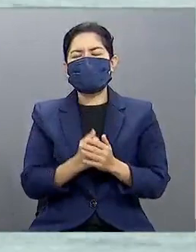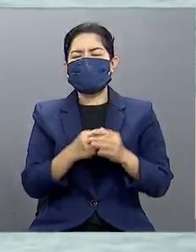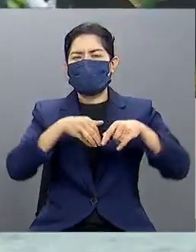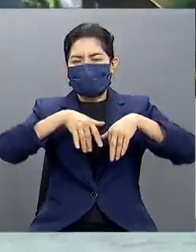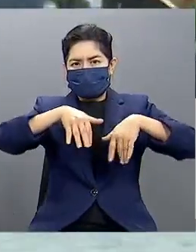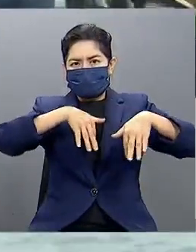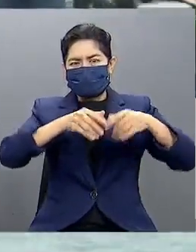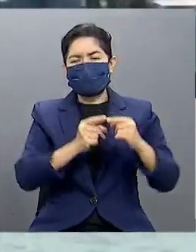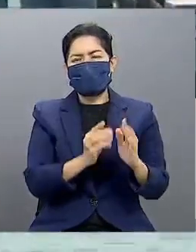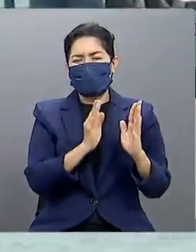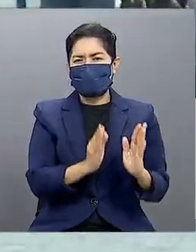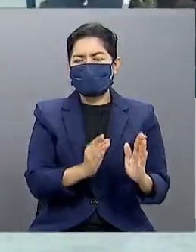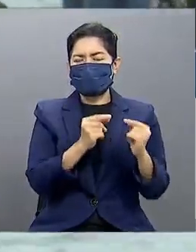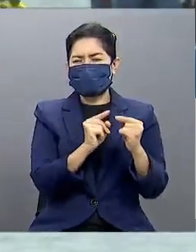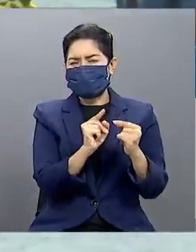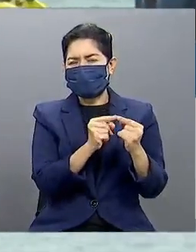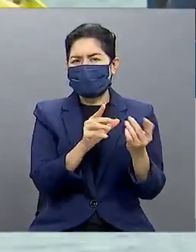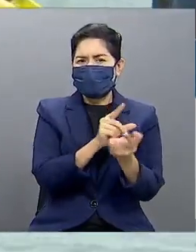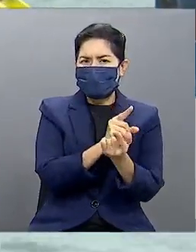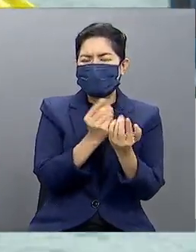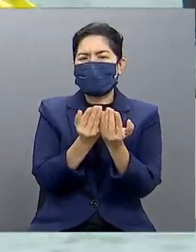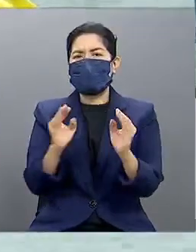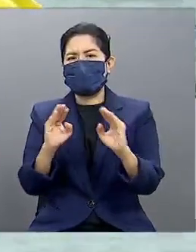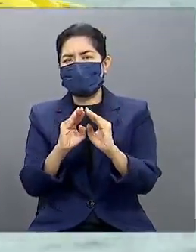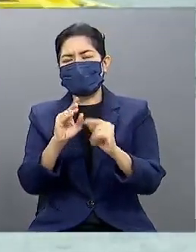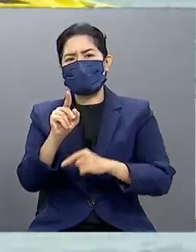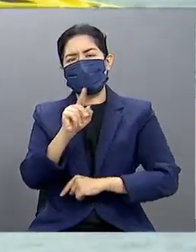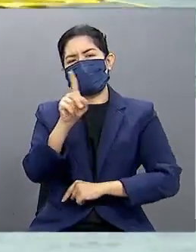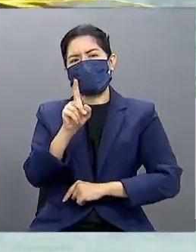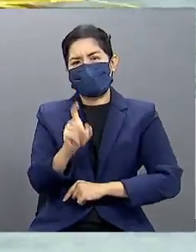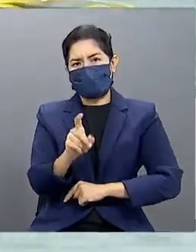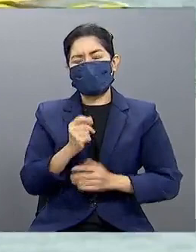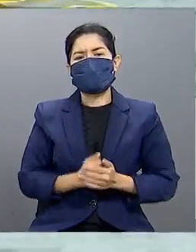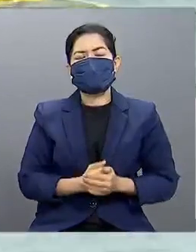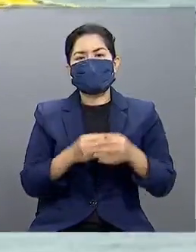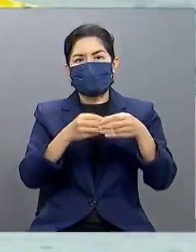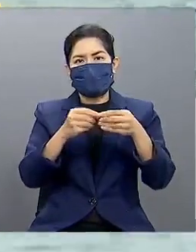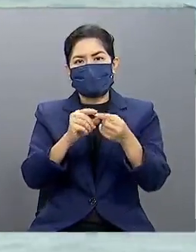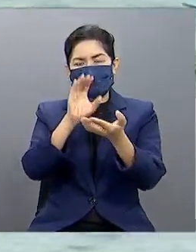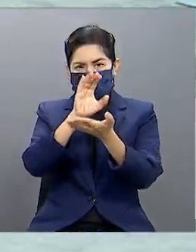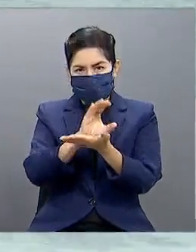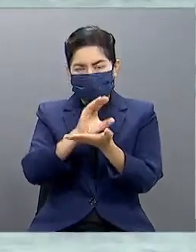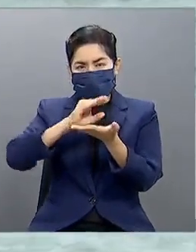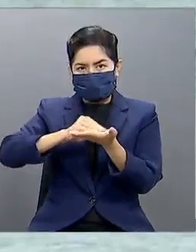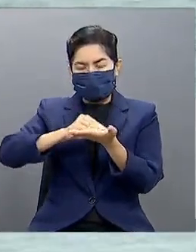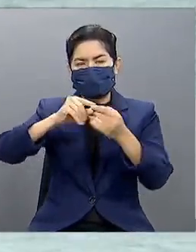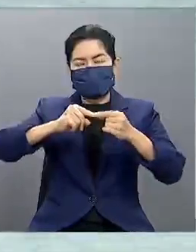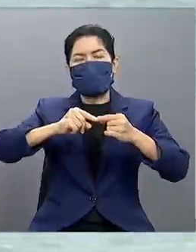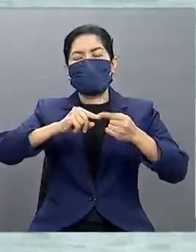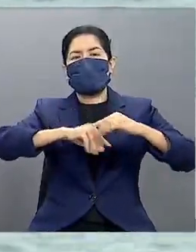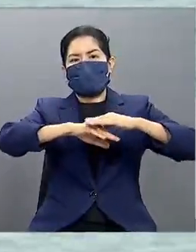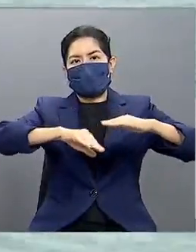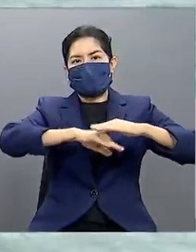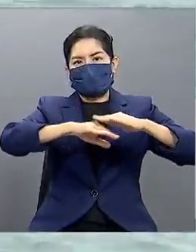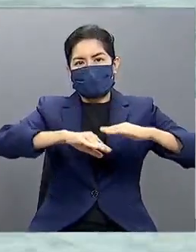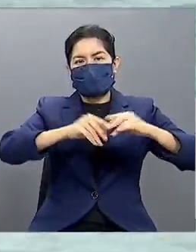ครัวตำรวจพิสูจน์หลักฐานก็ไปตรวจสอบคลิปวงจรปิดโทรศัพท์มือถือของบุคคลบนเรือ